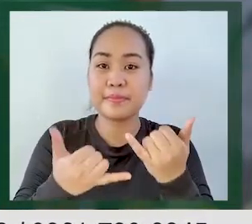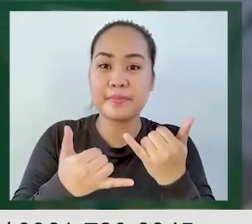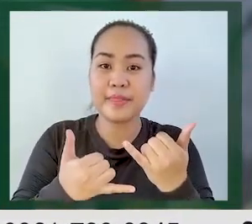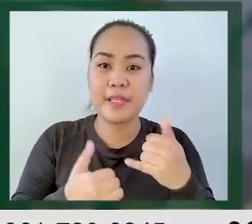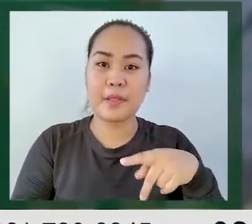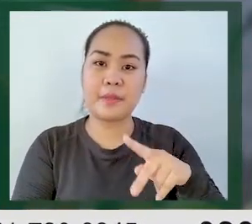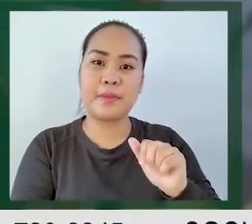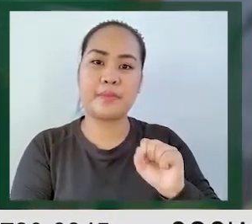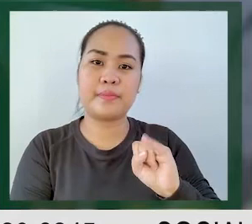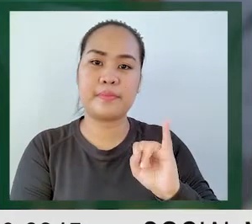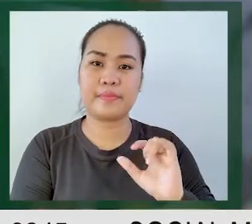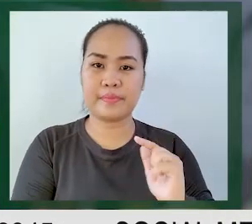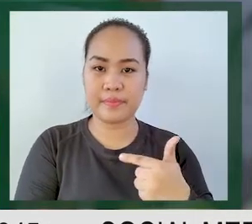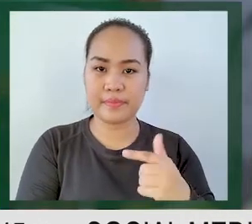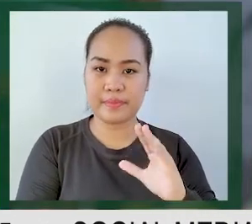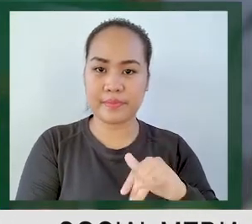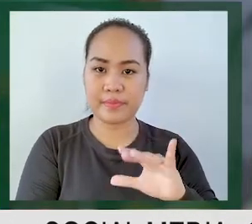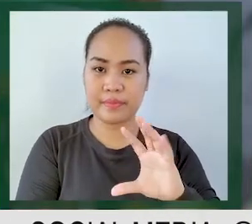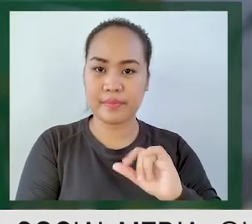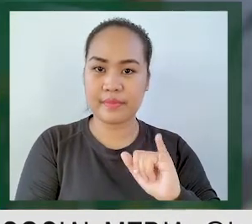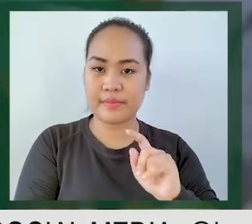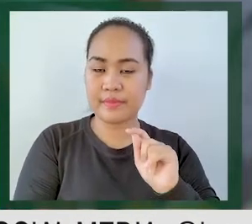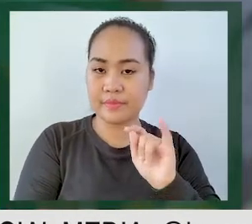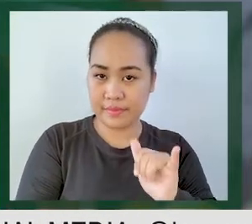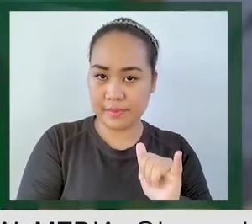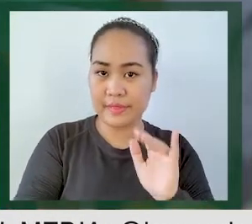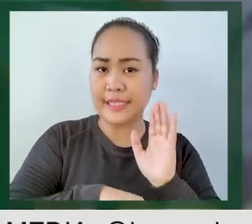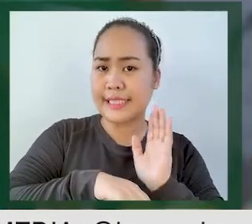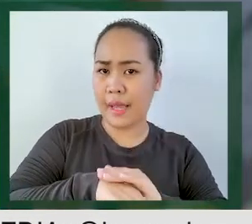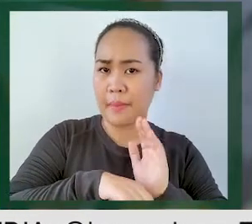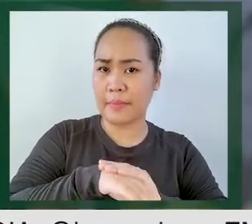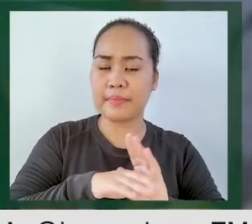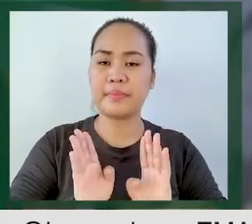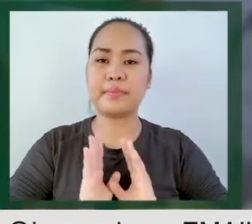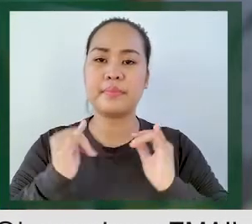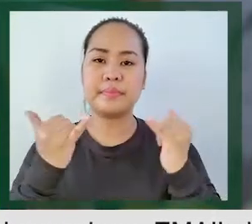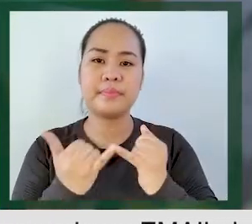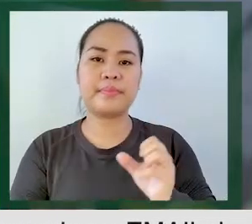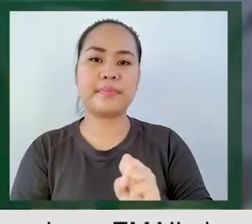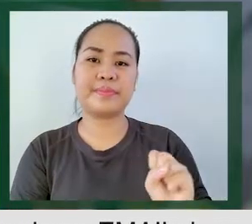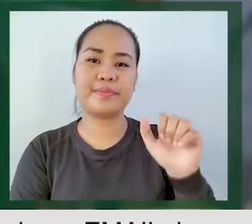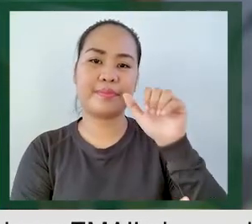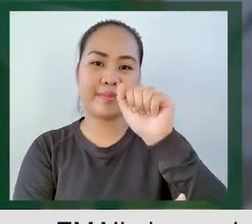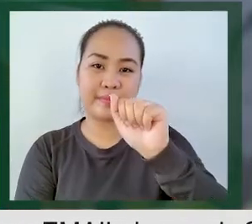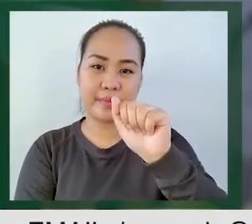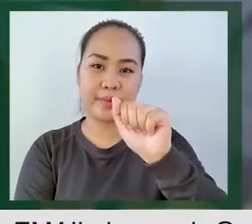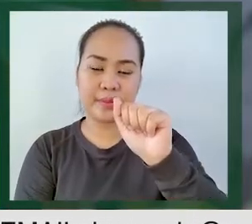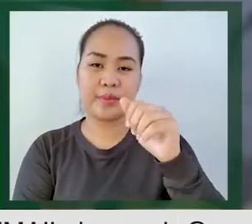ating Barangay San Antonio ambulance Barangay San Antonio pala para